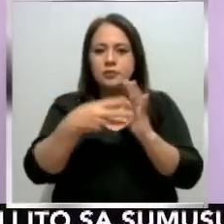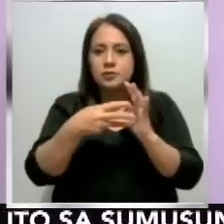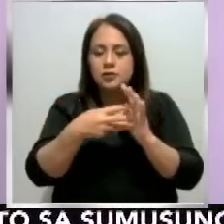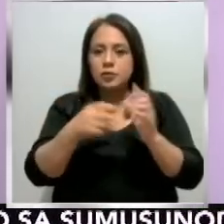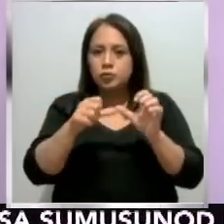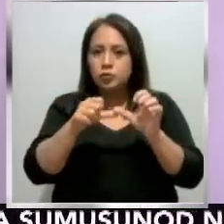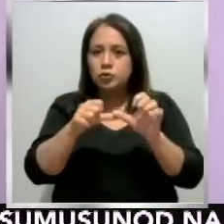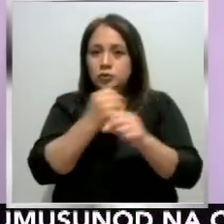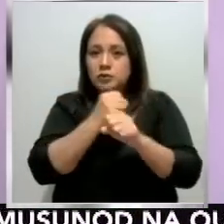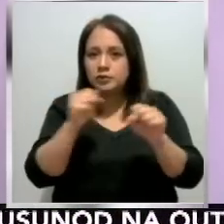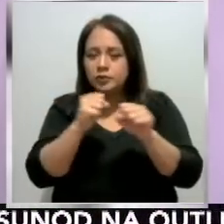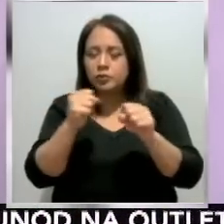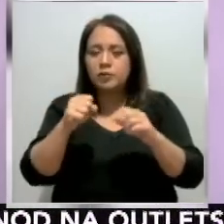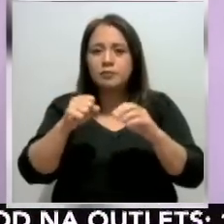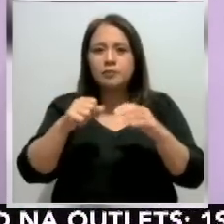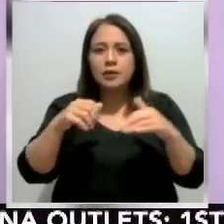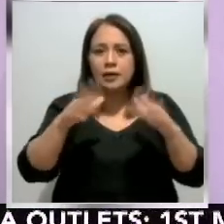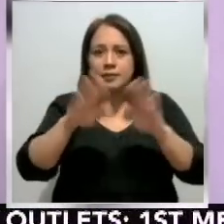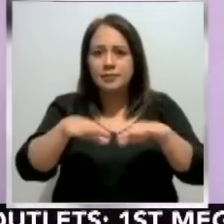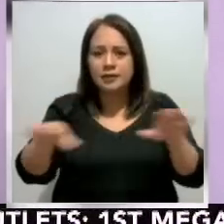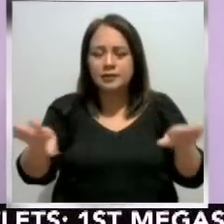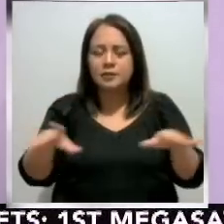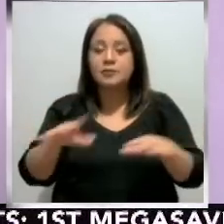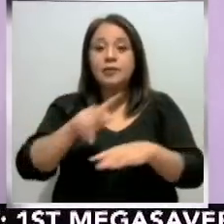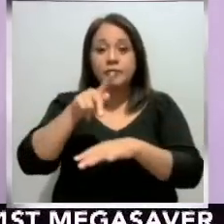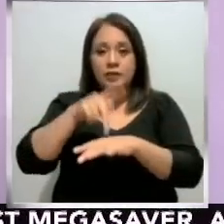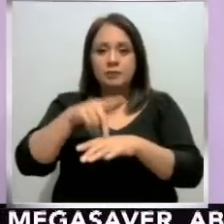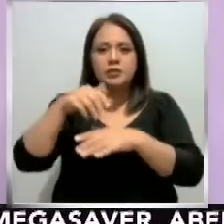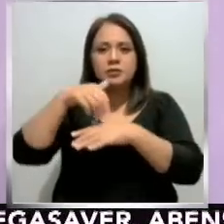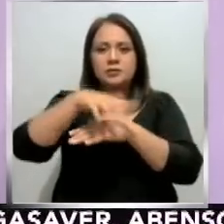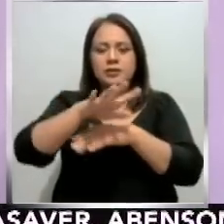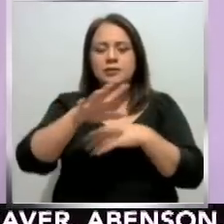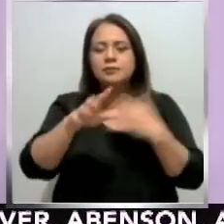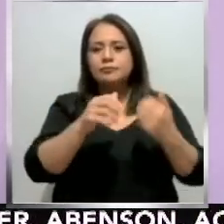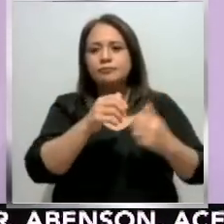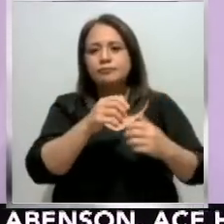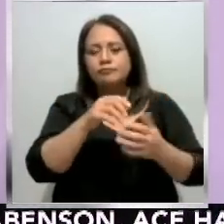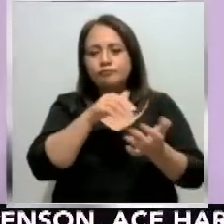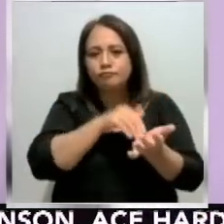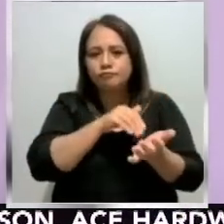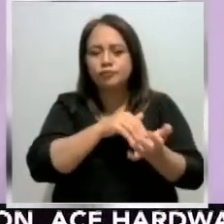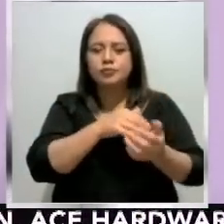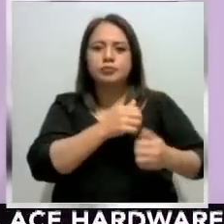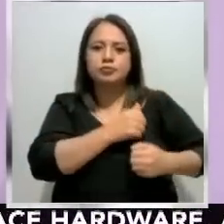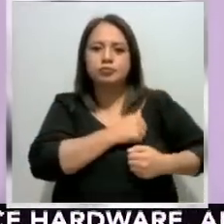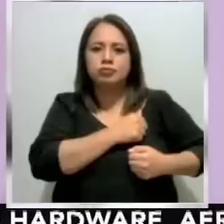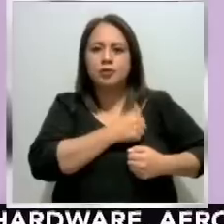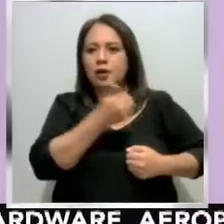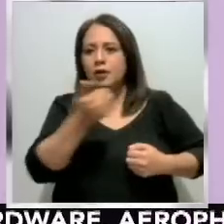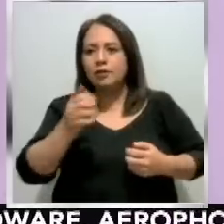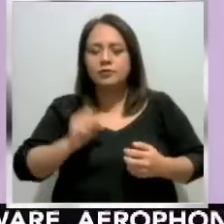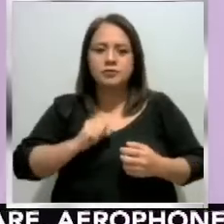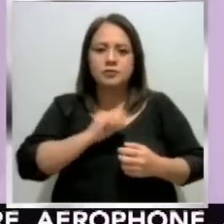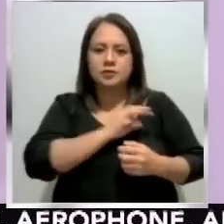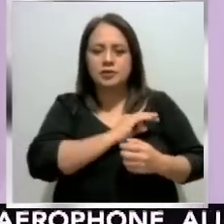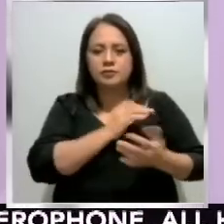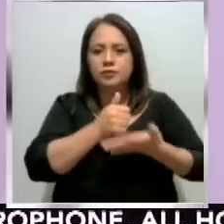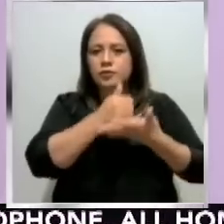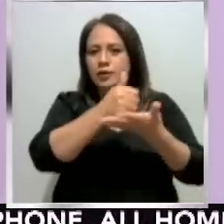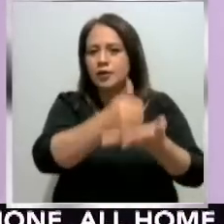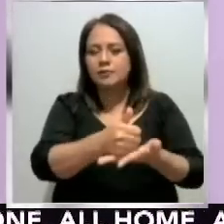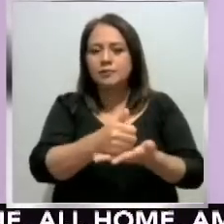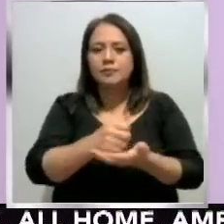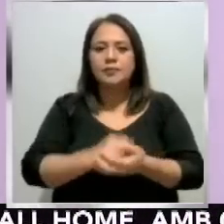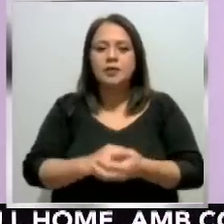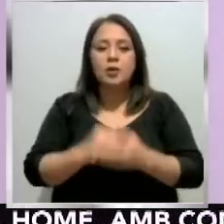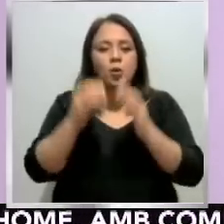ang Pilipinas, magpapadala na ng mga doktor, sundalo at iba pang tauhan para sumaklolo. Ang PAGASA, huwag nang madagdagan pa